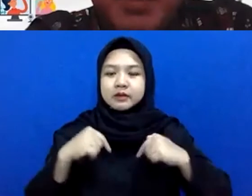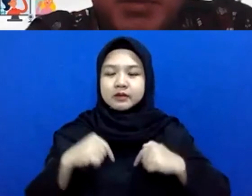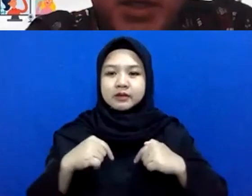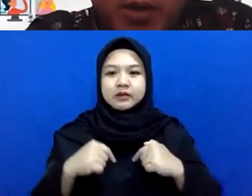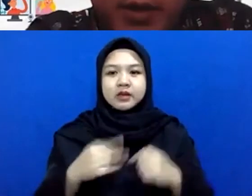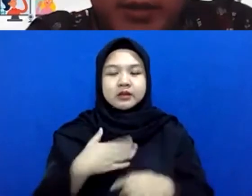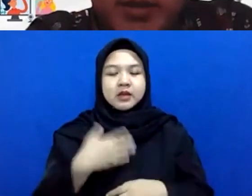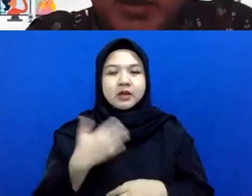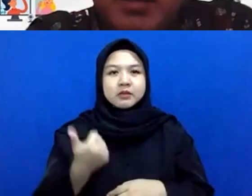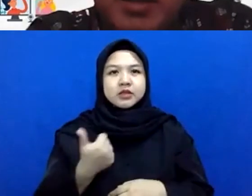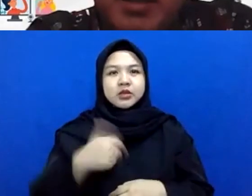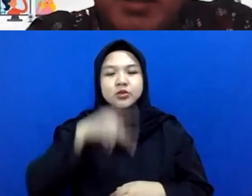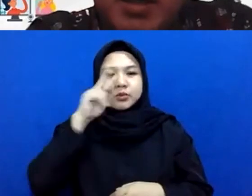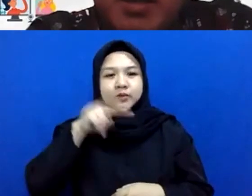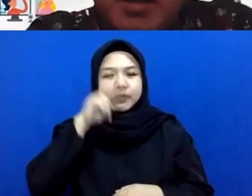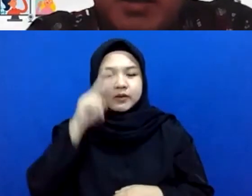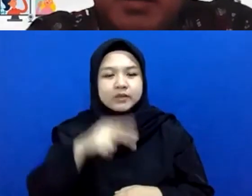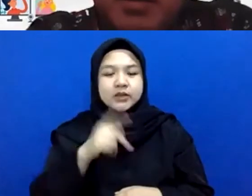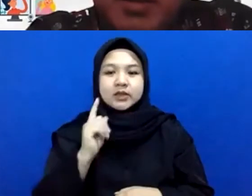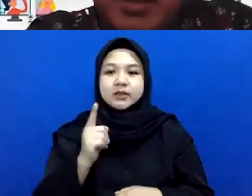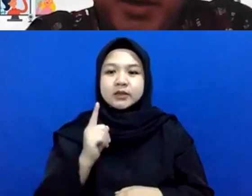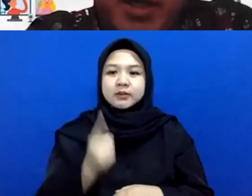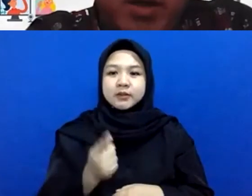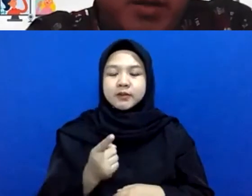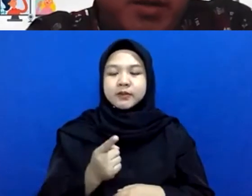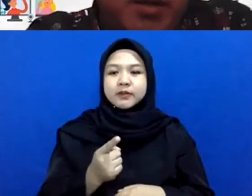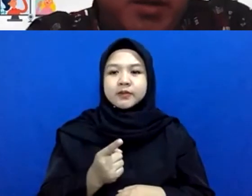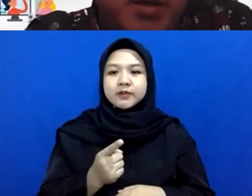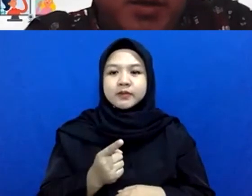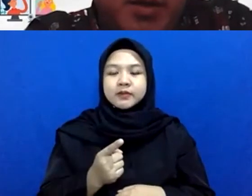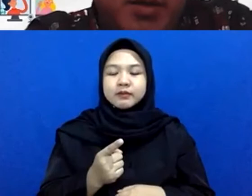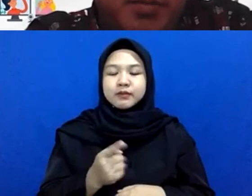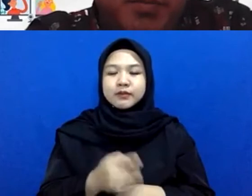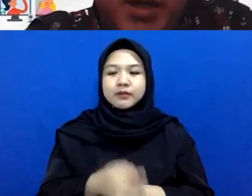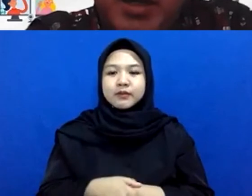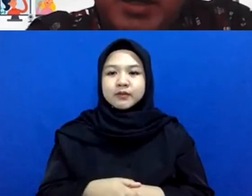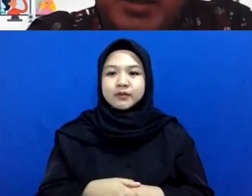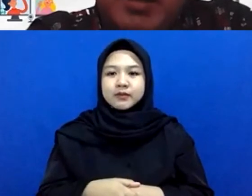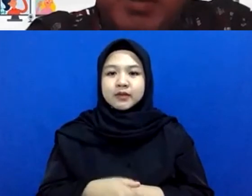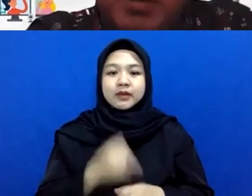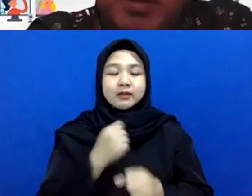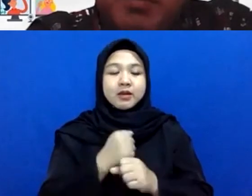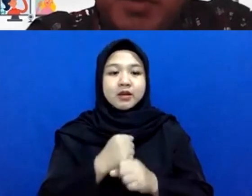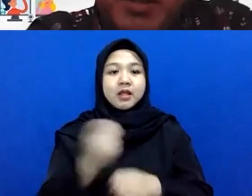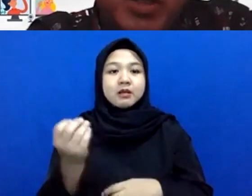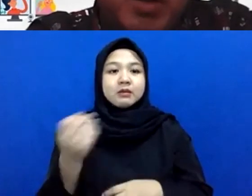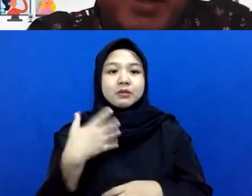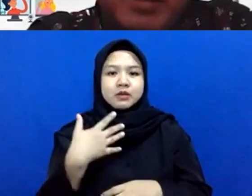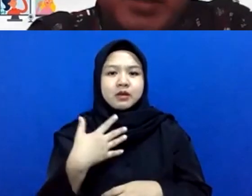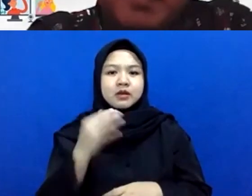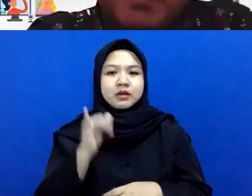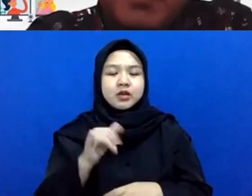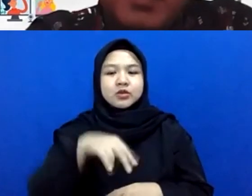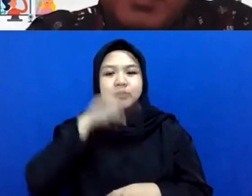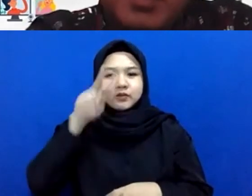saya bisa menjadi supervisor selain karena yang disampaikan oleh Mbak Gilang tadi bahwa memang dari